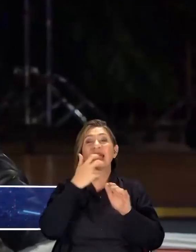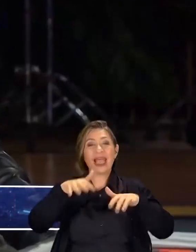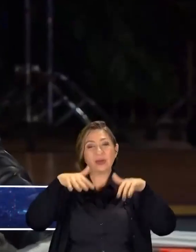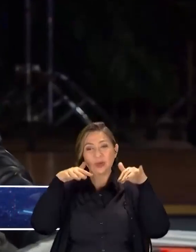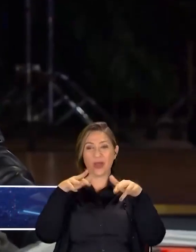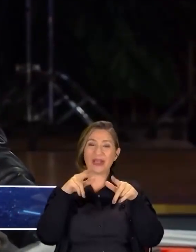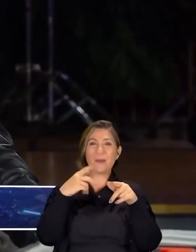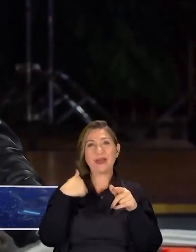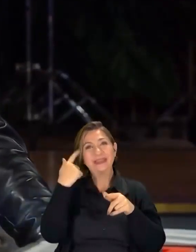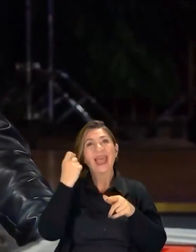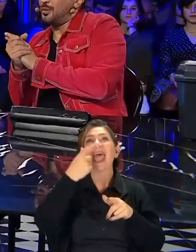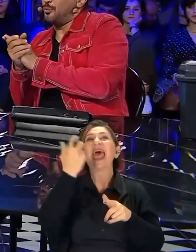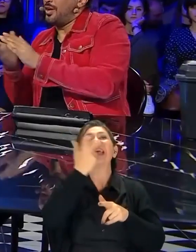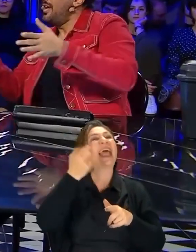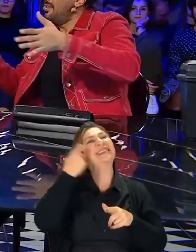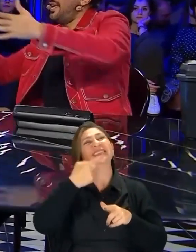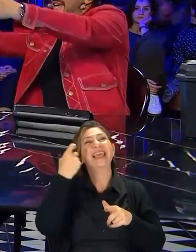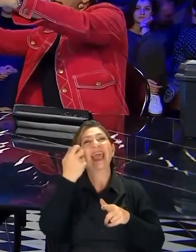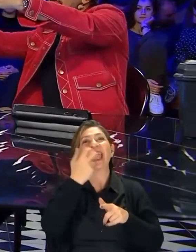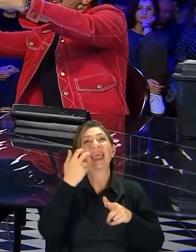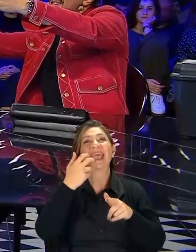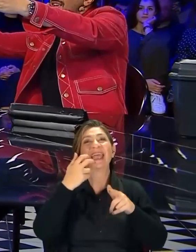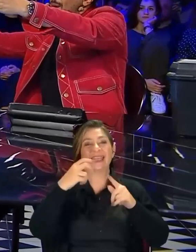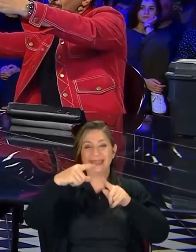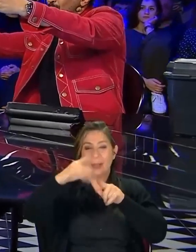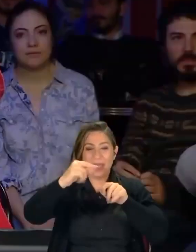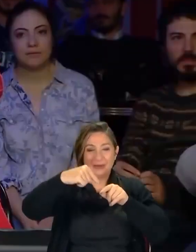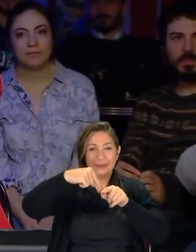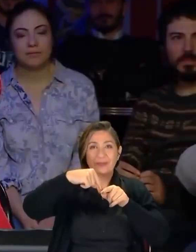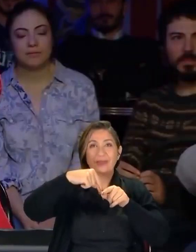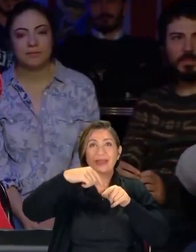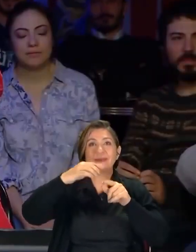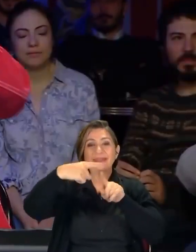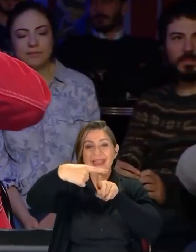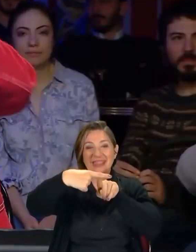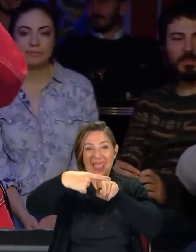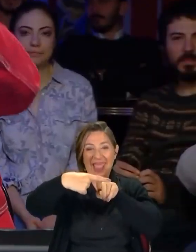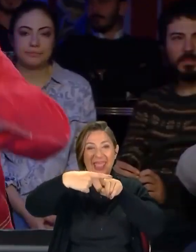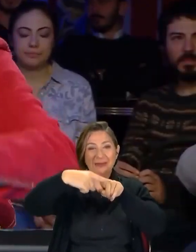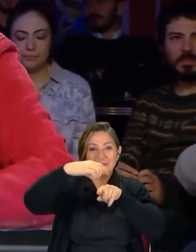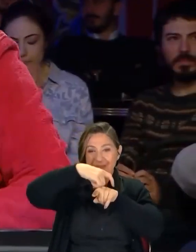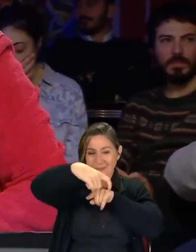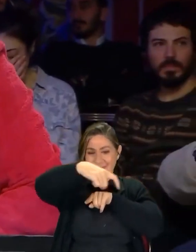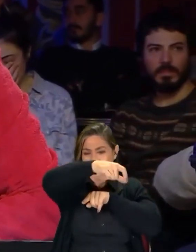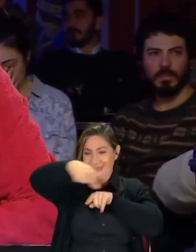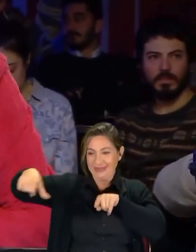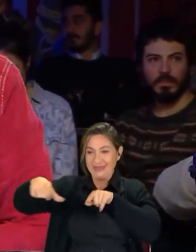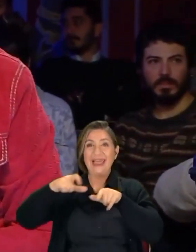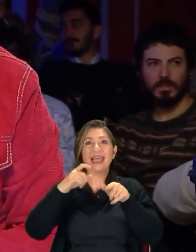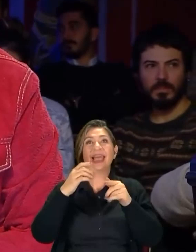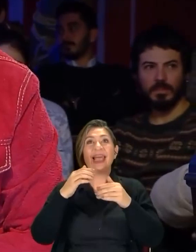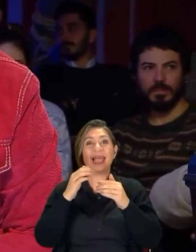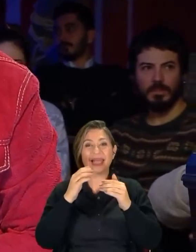konseptini Ben kurdum eski gazinolardaki gibi böyle T şey yaptım sahne yaptım böyle seyircinin